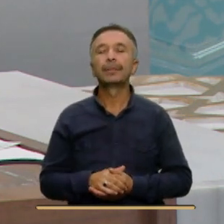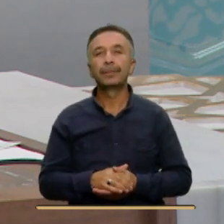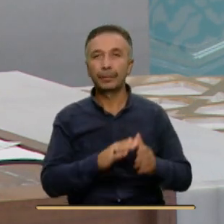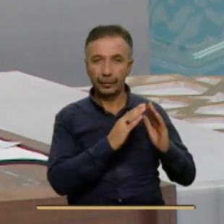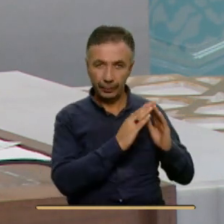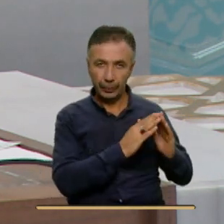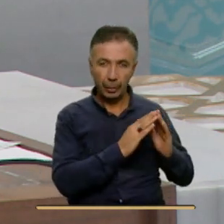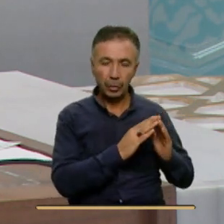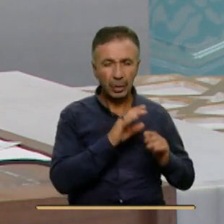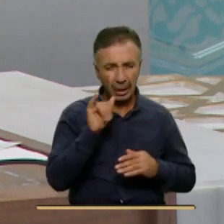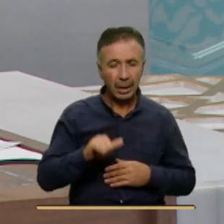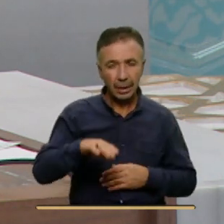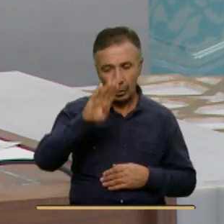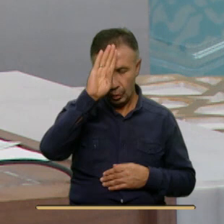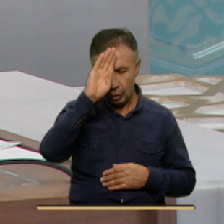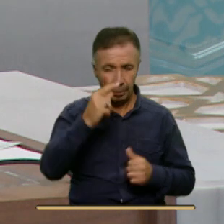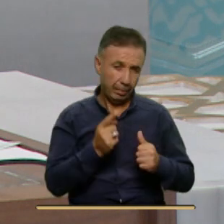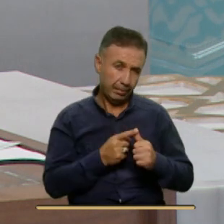Komşuluk hukuku hakkı 1.